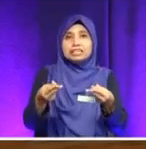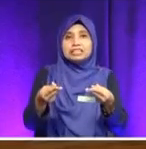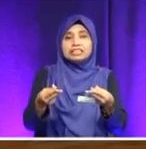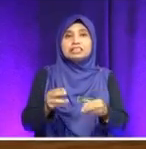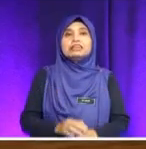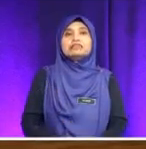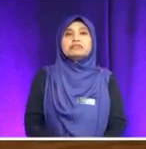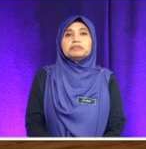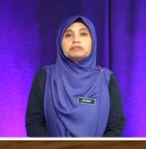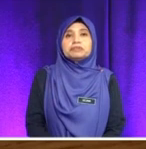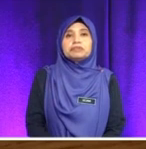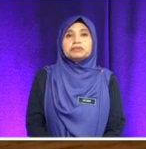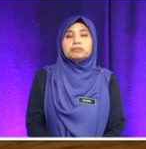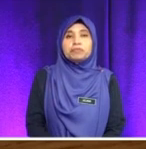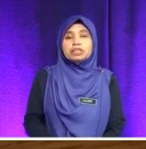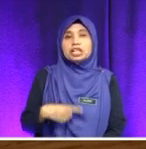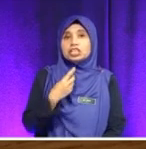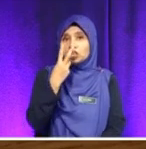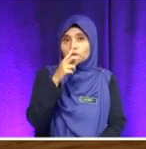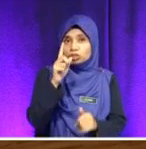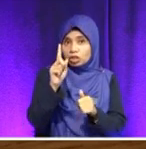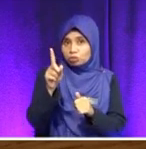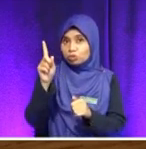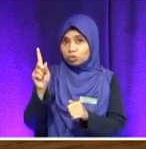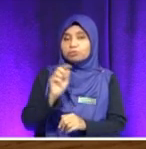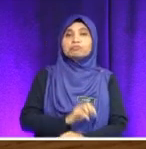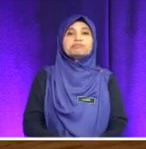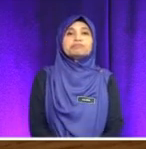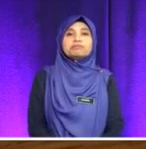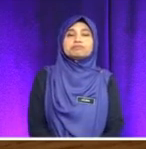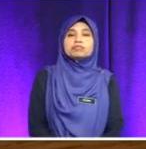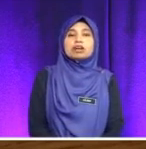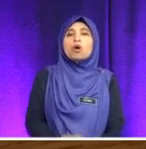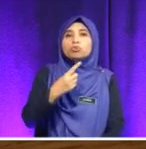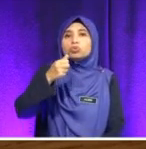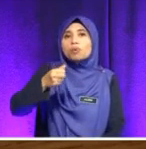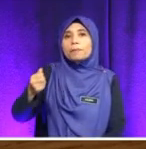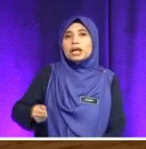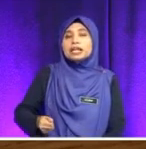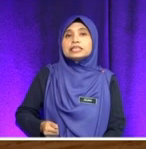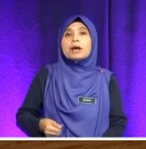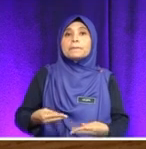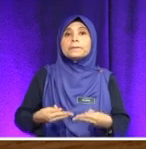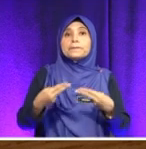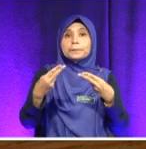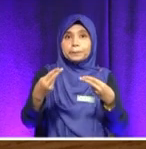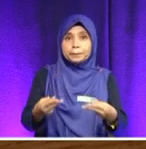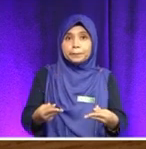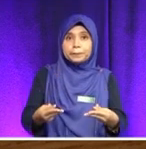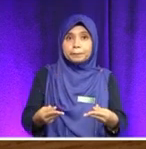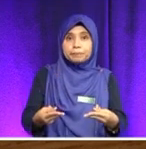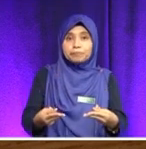linen. Okey, kita tengok satu persatu. Okey, untuk peralatan penyajian kita ada silverware,